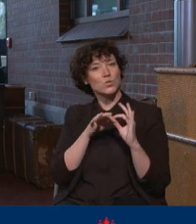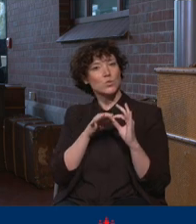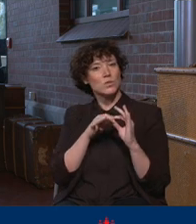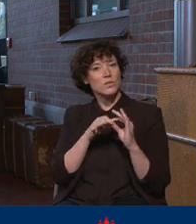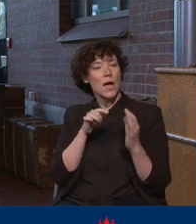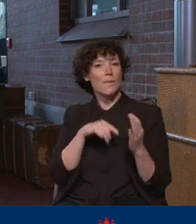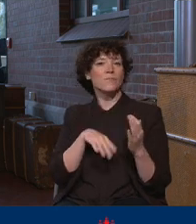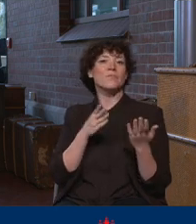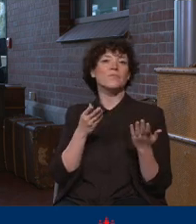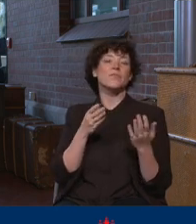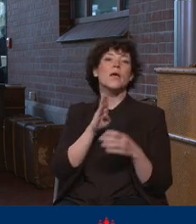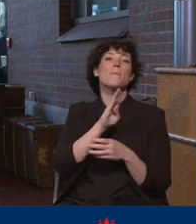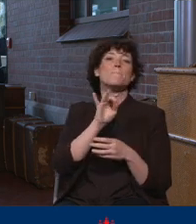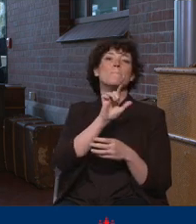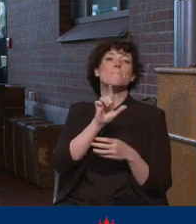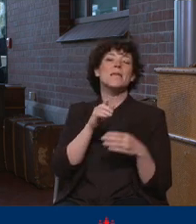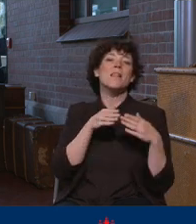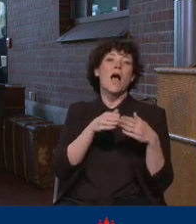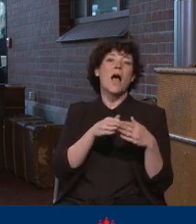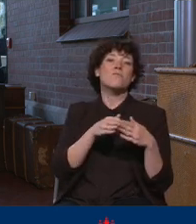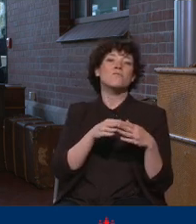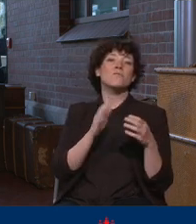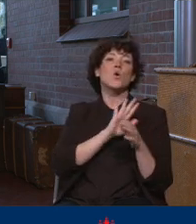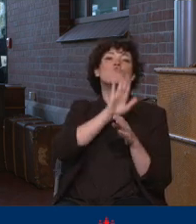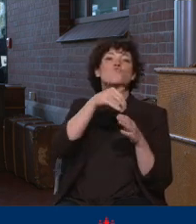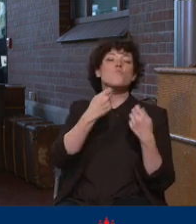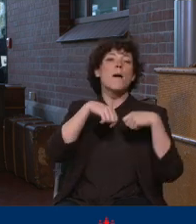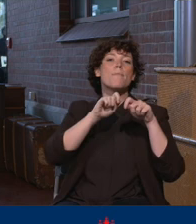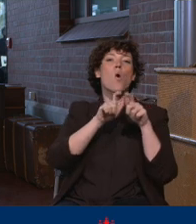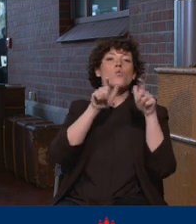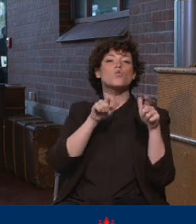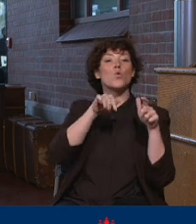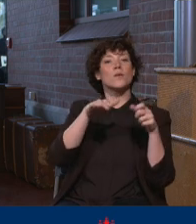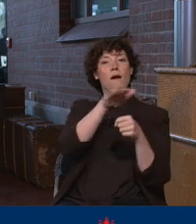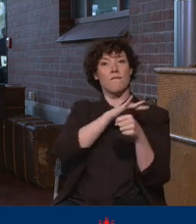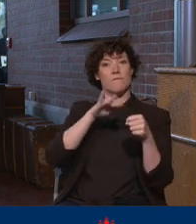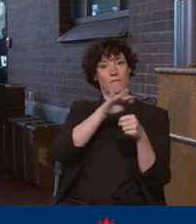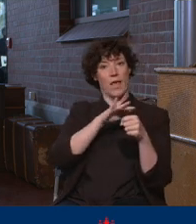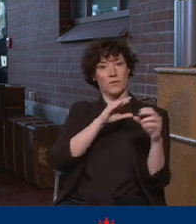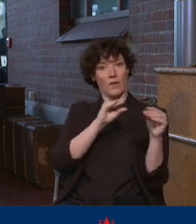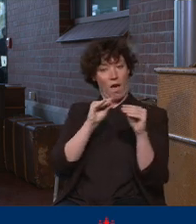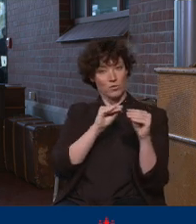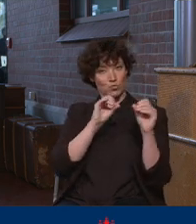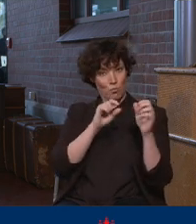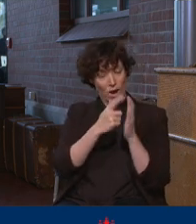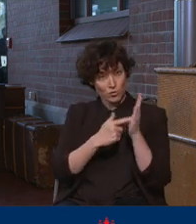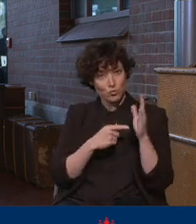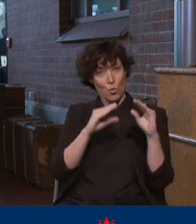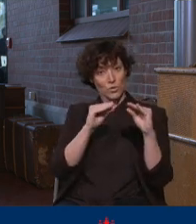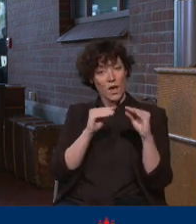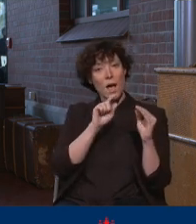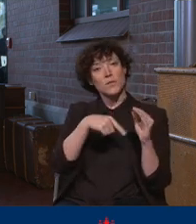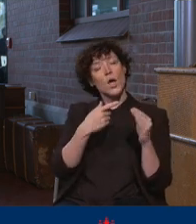b hafen zu überbauen und tatsächlich auch dort eine flächeninanspruchnahme zu generieren die das